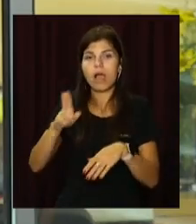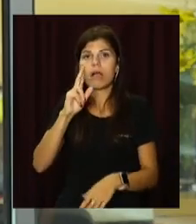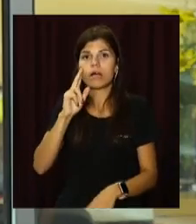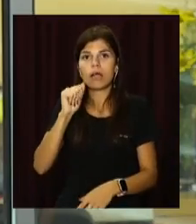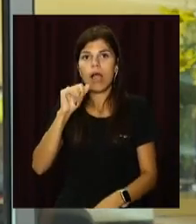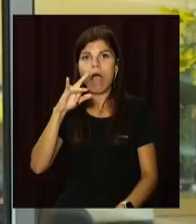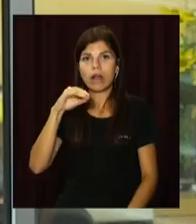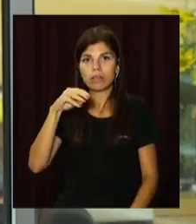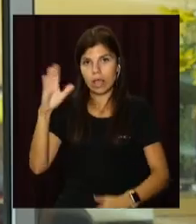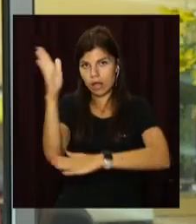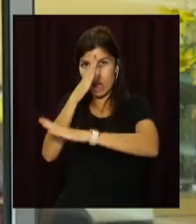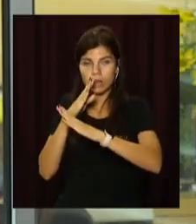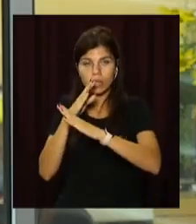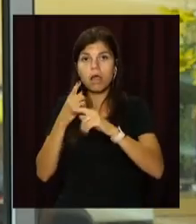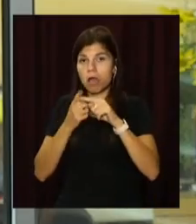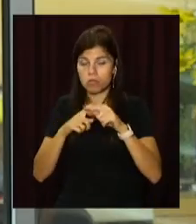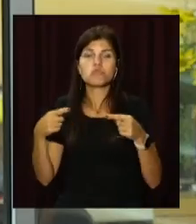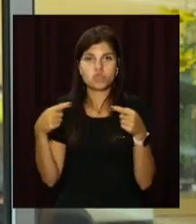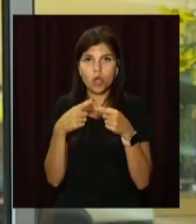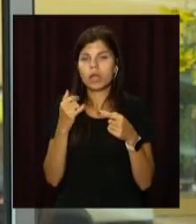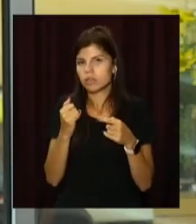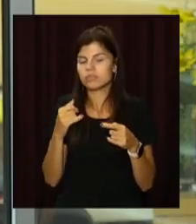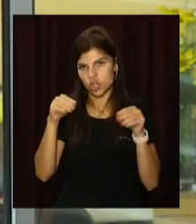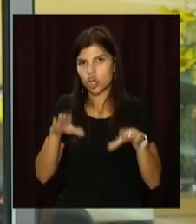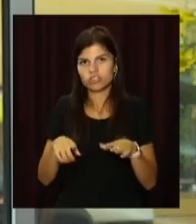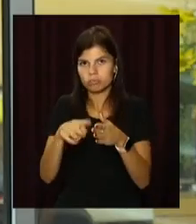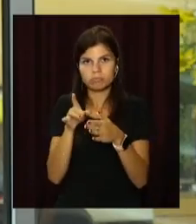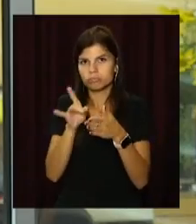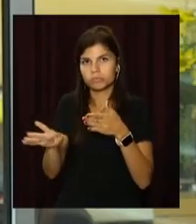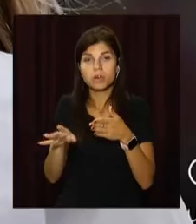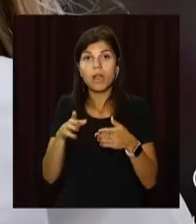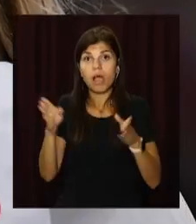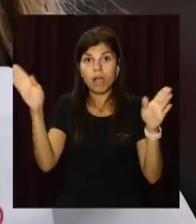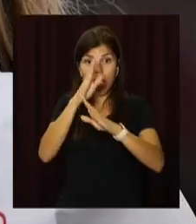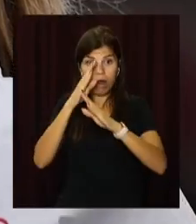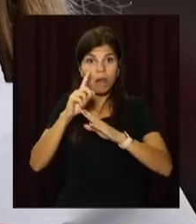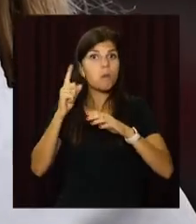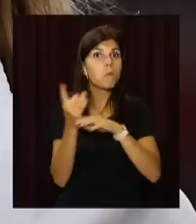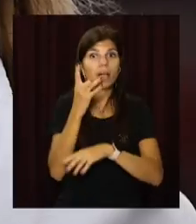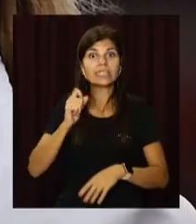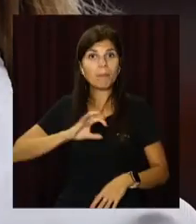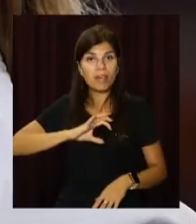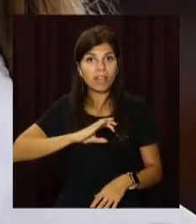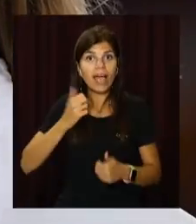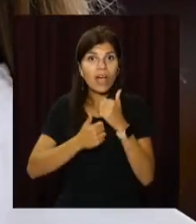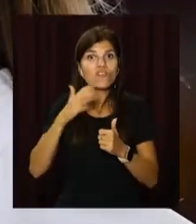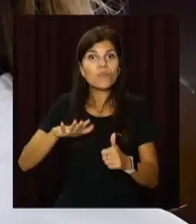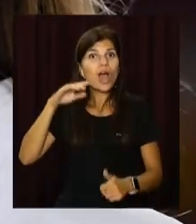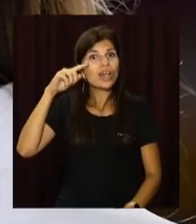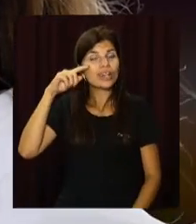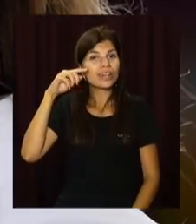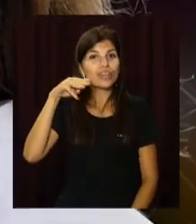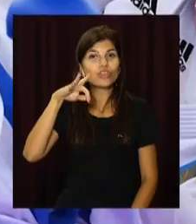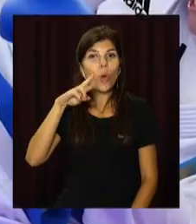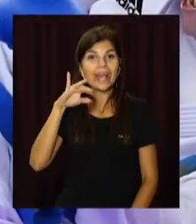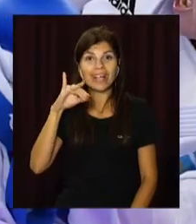що це рішення остаточне і перегляду не підлягає. Каратисти вперше боролися за медалі на іграх у Токіо, але